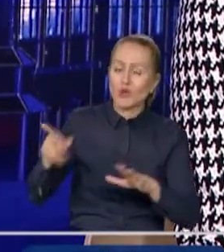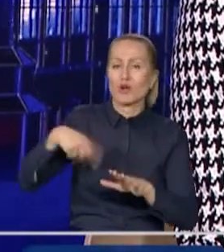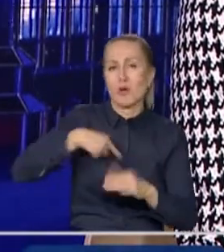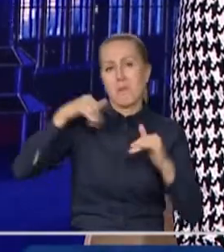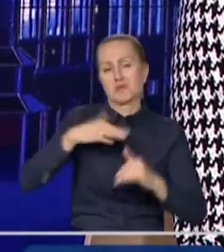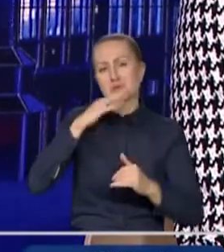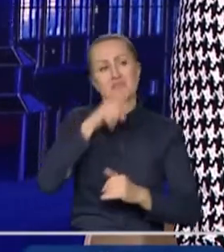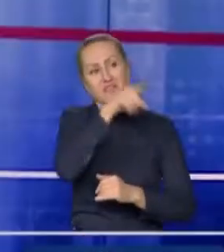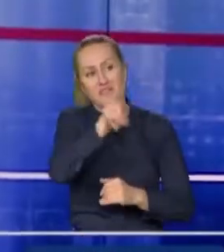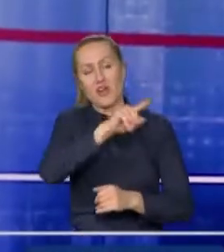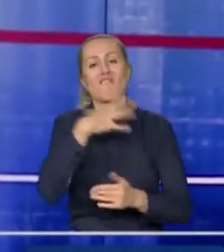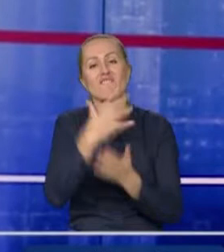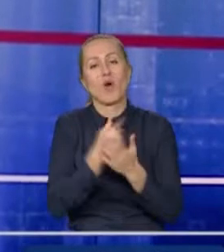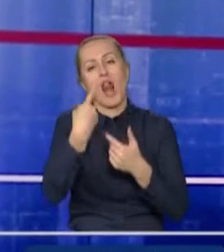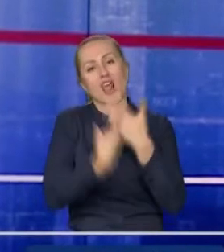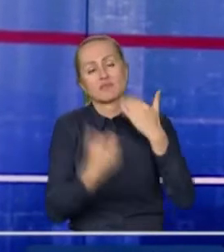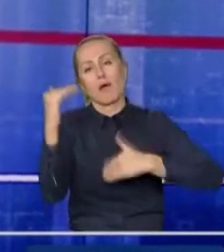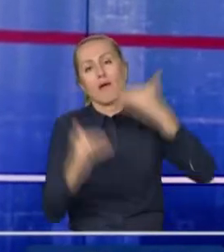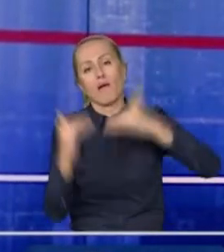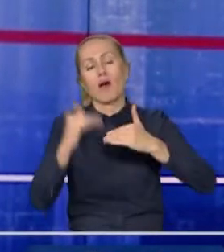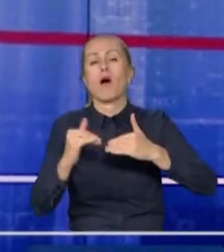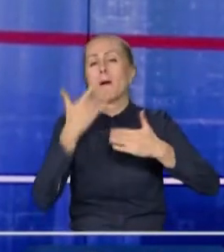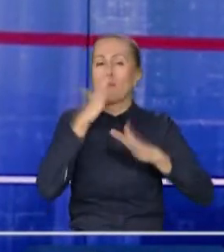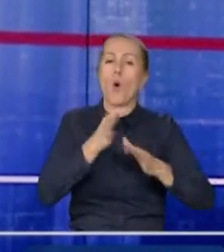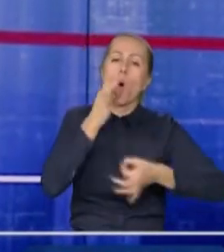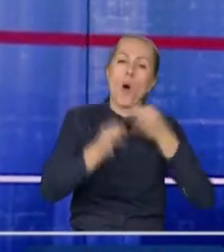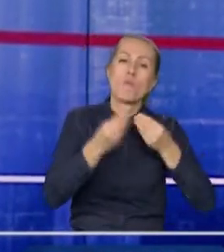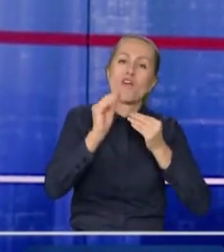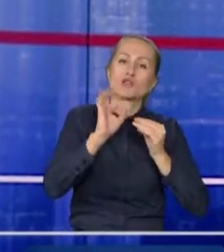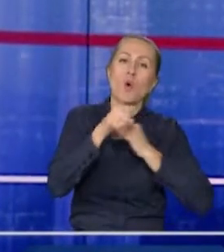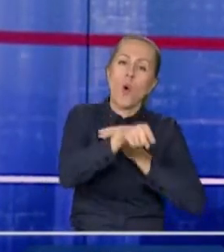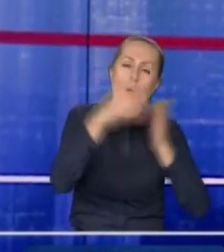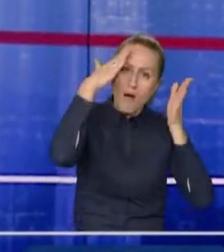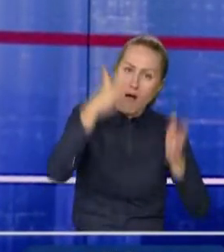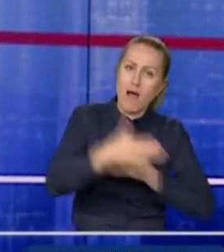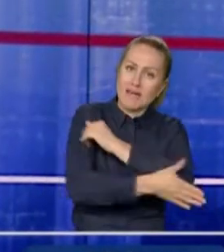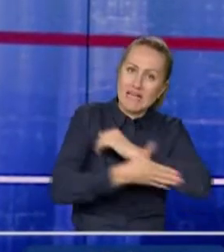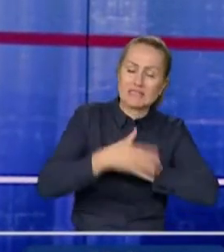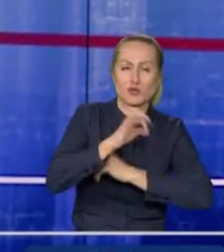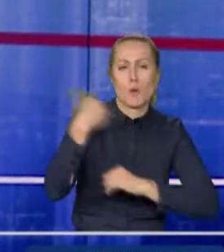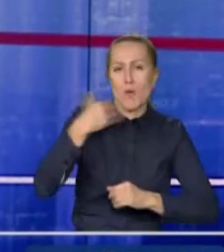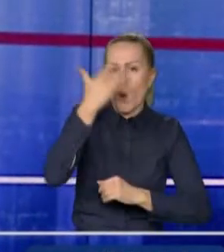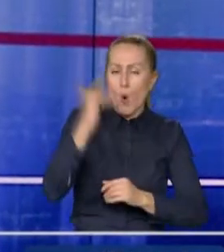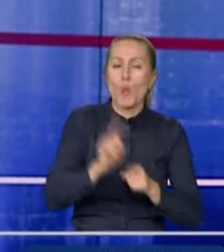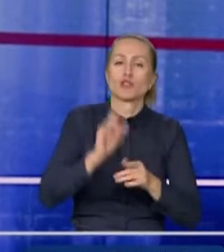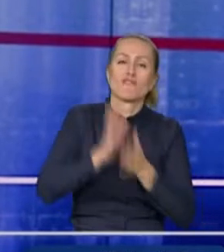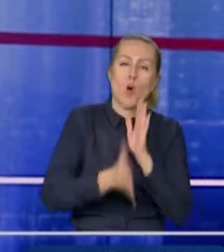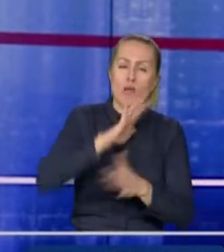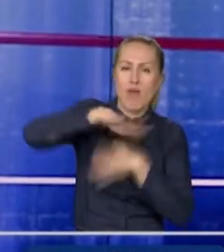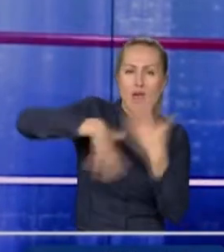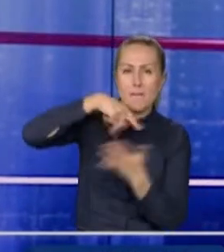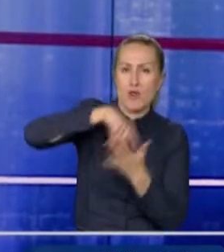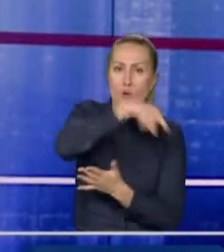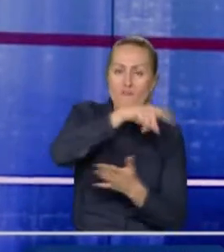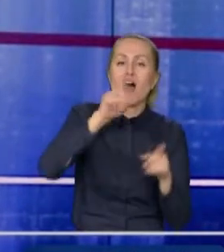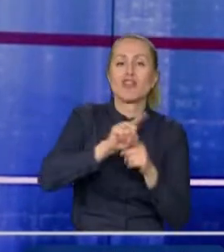wy używacie sondaży, na przykład, żeby bardziej mówić o granicy, żeby bardziej mówić o Białorusi, o wojnie hybrydowej, czy o zagrożeniach, które są na